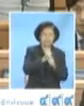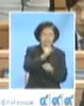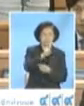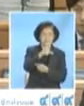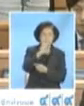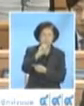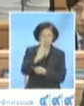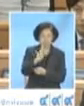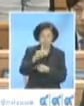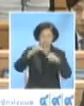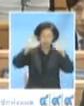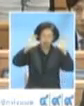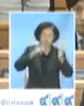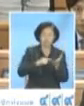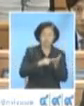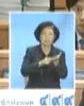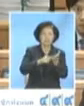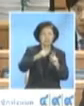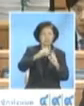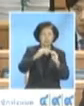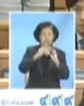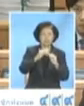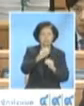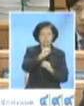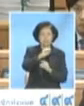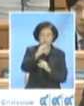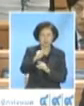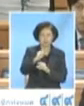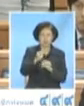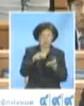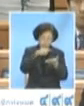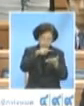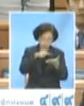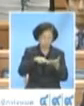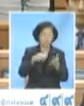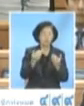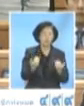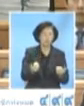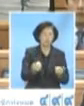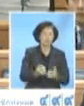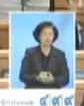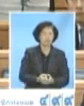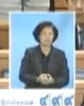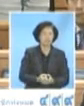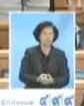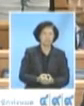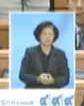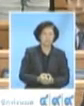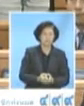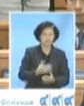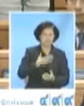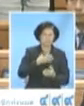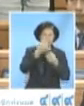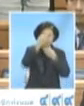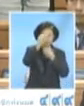นอต่อที่ประชุมสภาผู้แทนเพื่อพิจารณาในวันนี้ครับท่านประธานครับเราผมสน